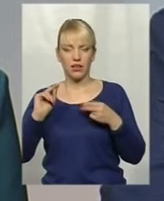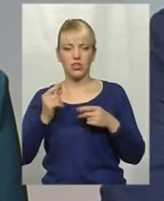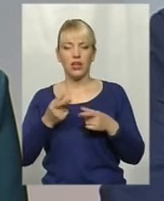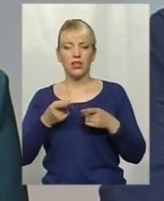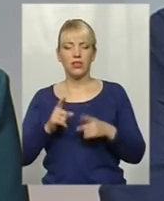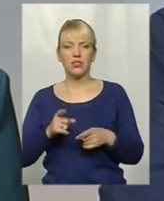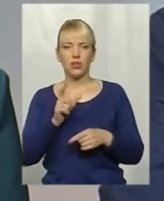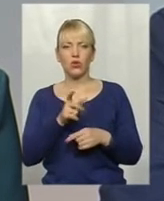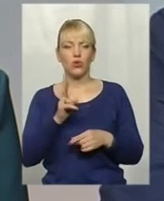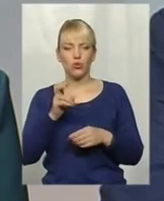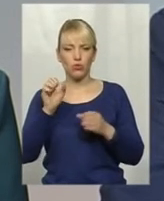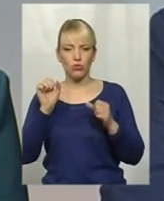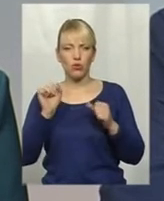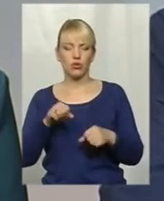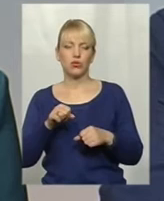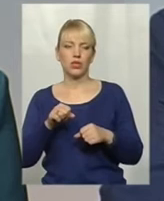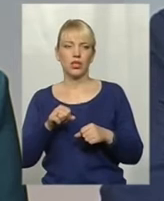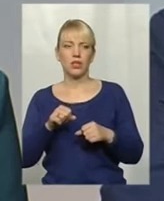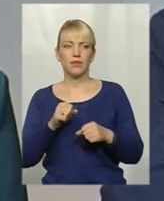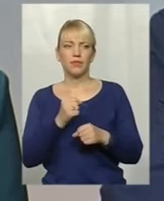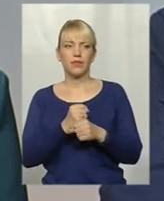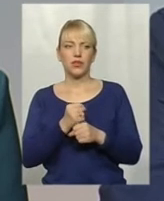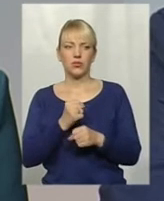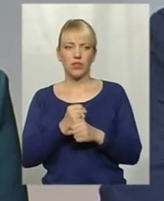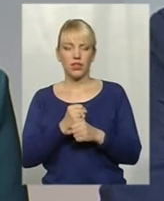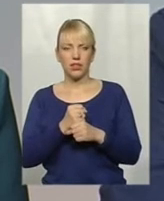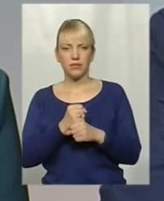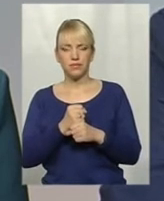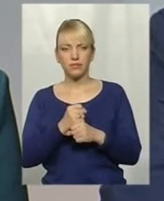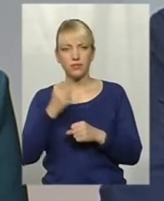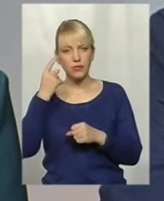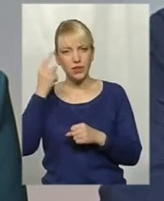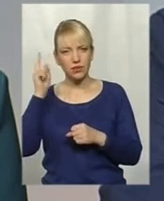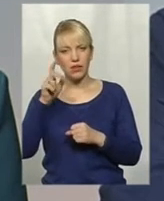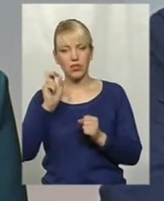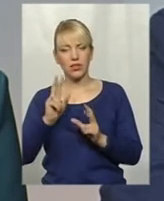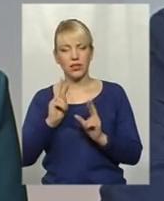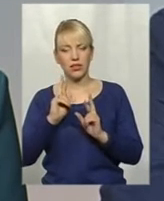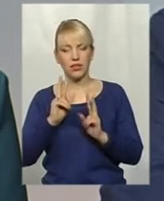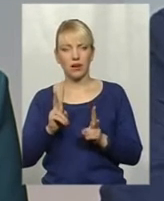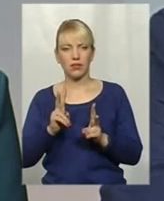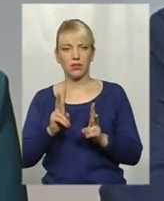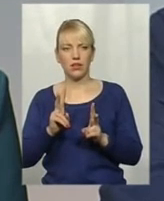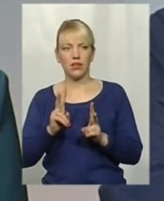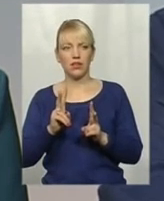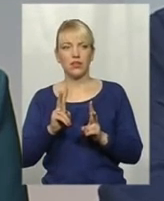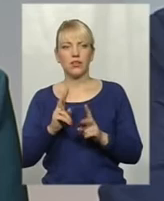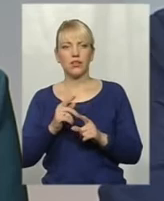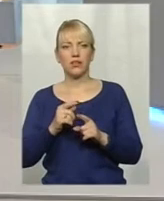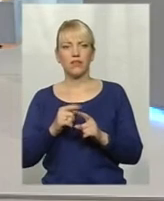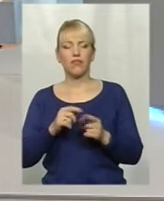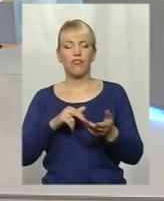можуть комунікувати з населенням на місцях, ті люди, які знають, як виходити з можливості з систем